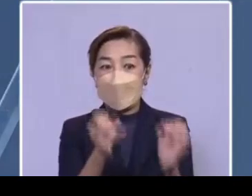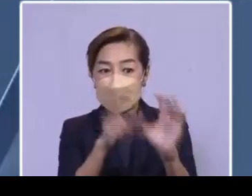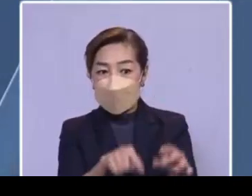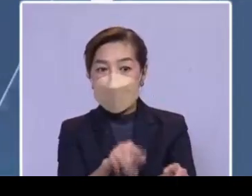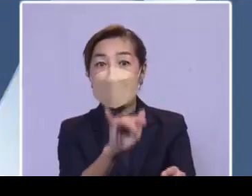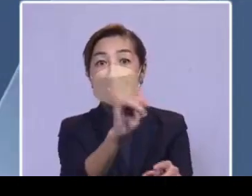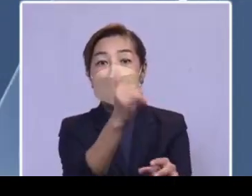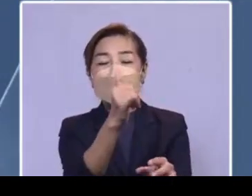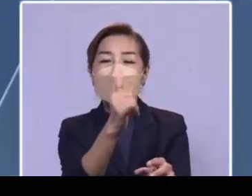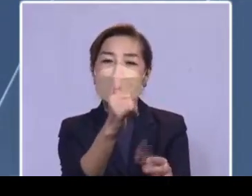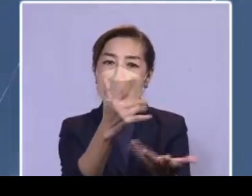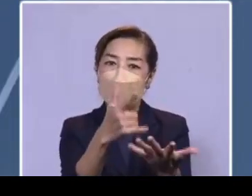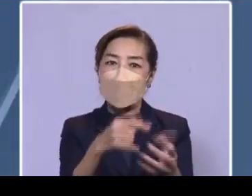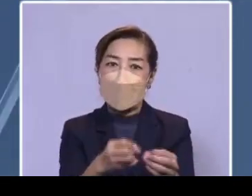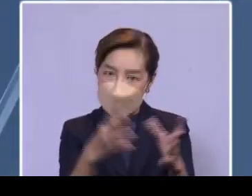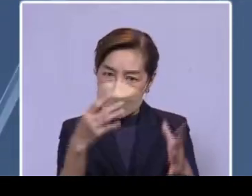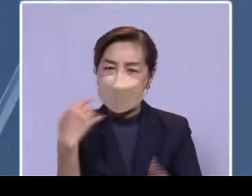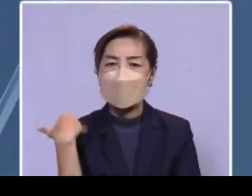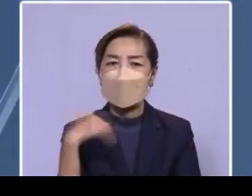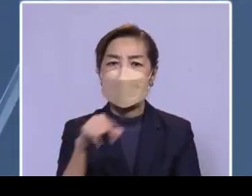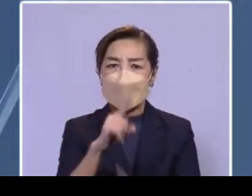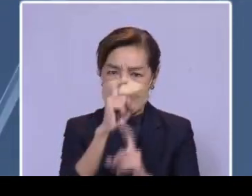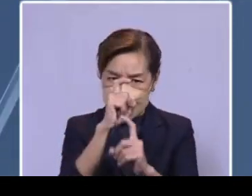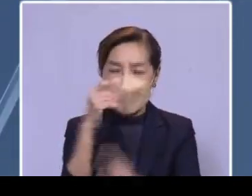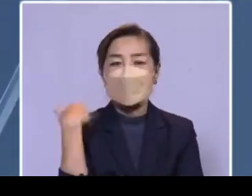น้อยก็เพื่อความปลอดภัยของตัวเองแล้วก็ทรัพย์สินด้วยนะฮะ